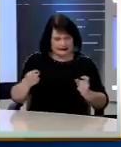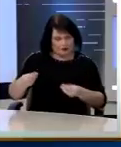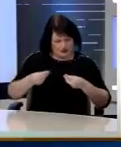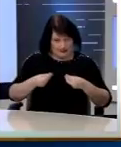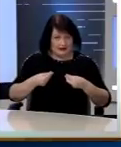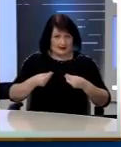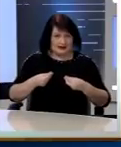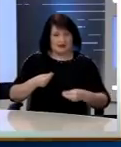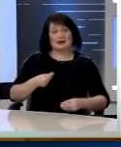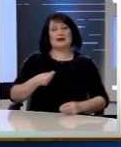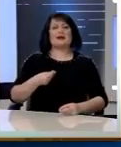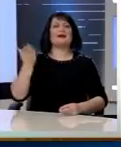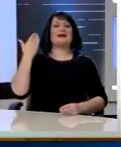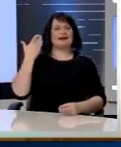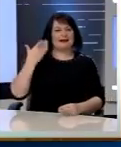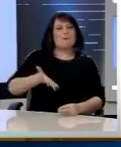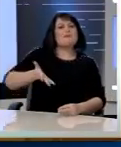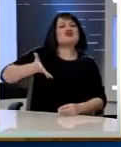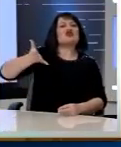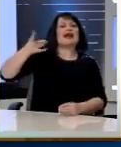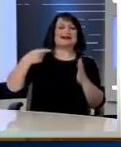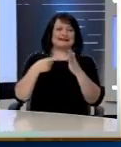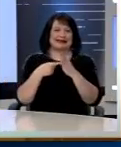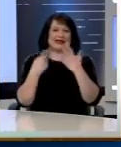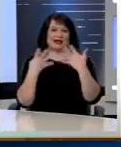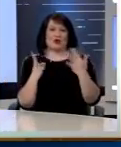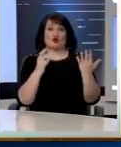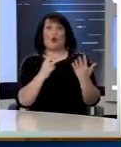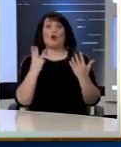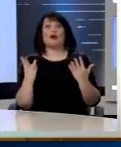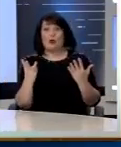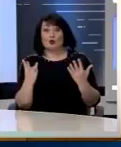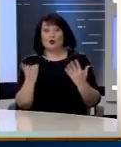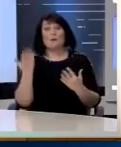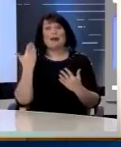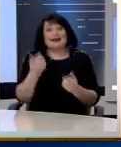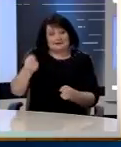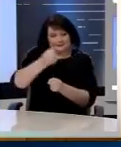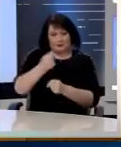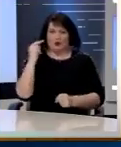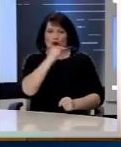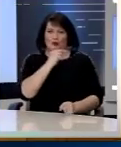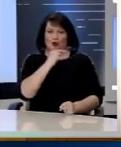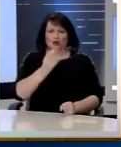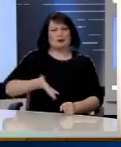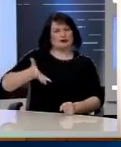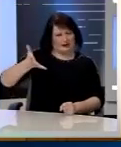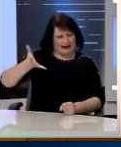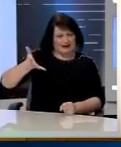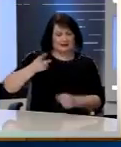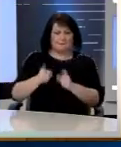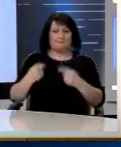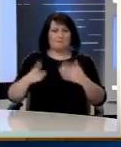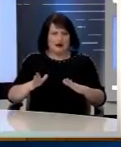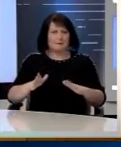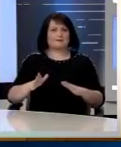Ο κύριος Κωνσταντίνος Μητσοτάκης ο Μακαρίτης το 1988, πριν γίνει πρωθυπουργός, είχε αποφασίσει